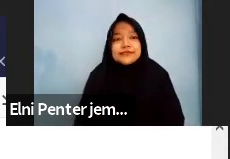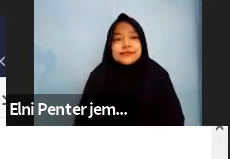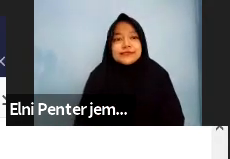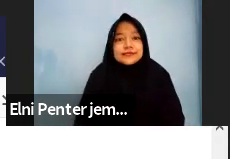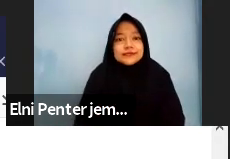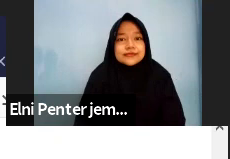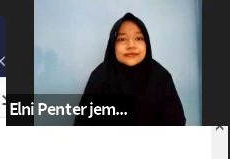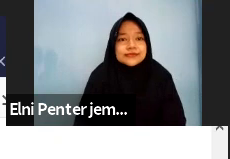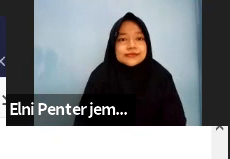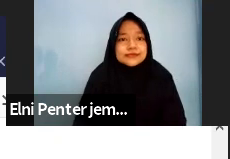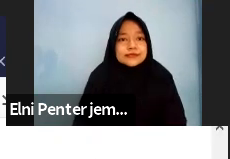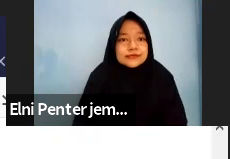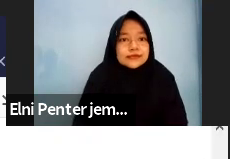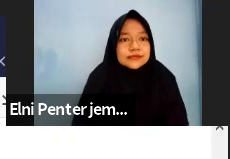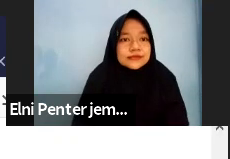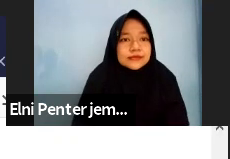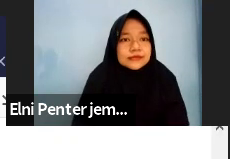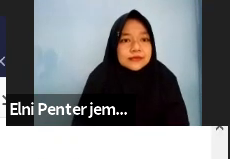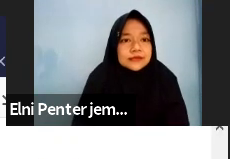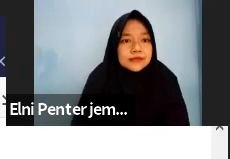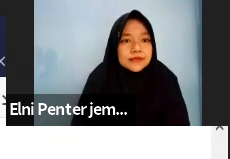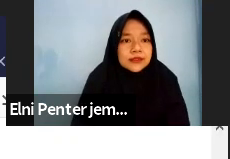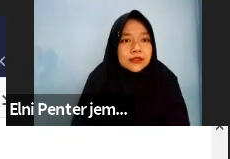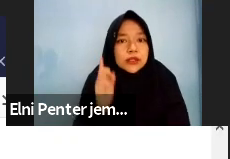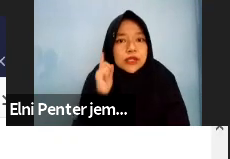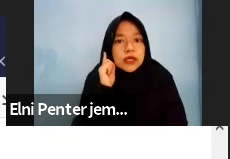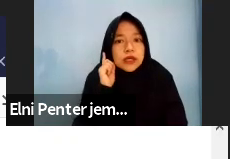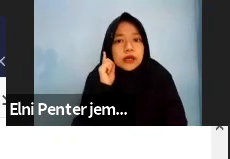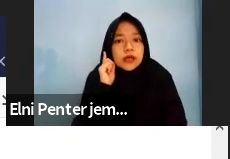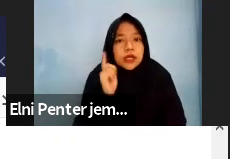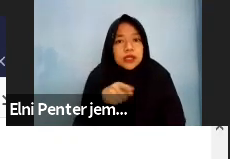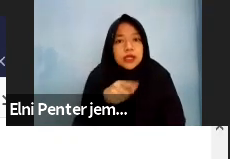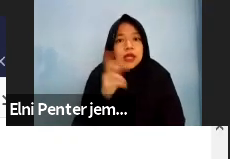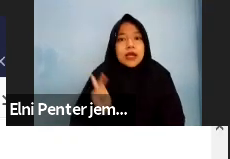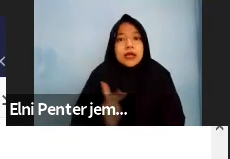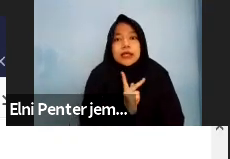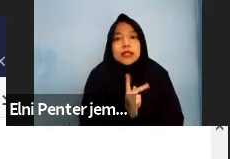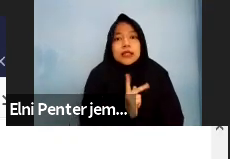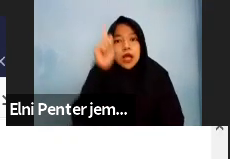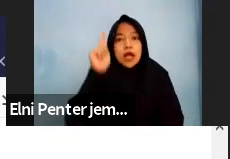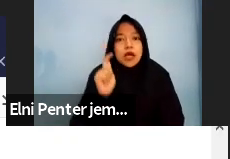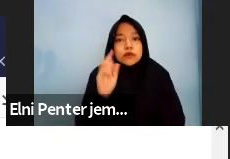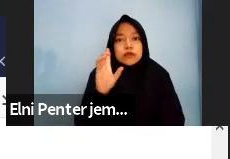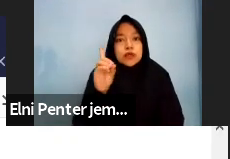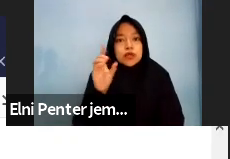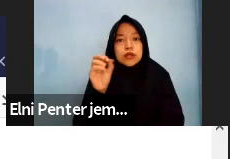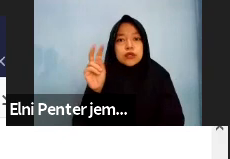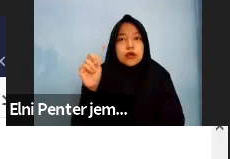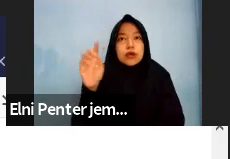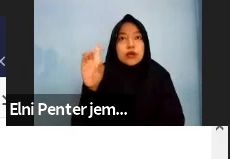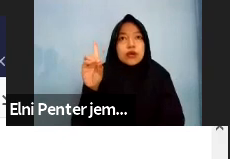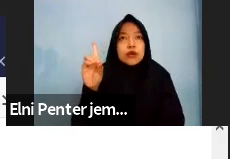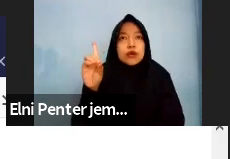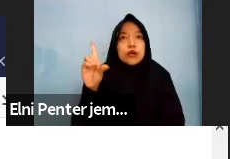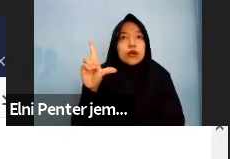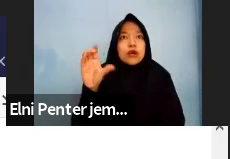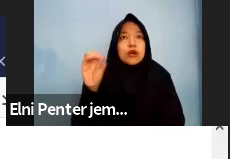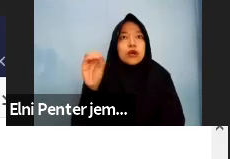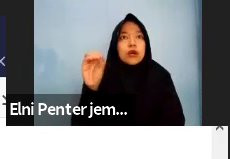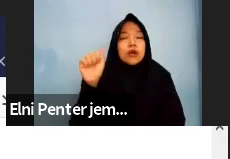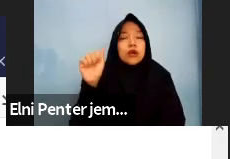saya harus download dulu ini mbak ntar kalau gitu Saya coba yang lain aja ya